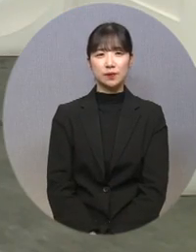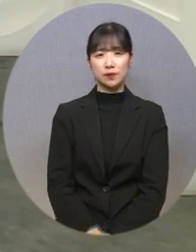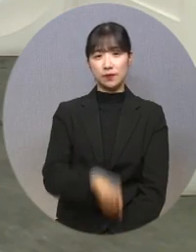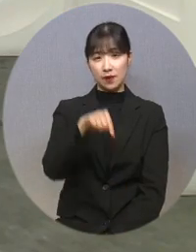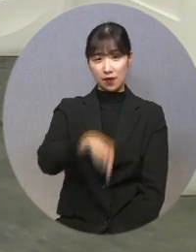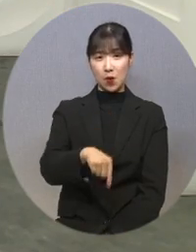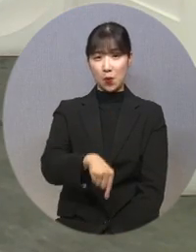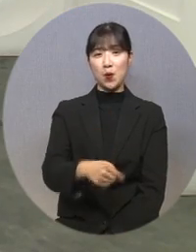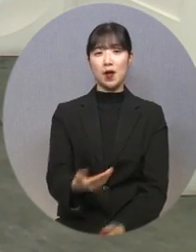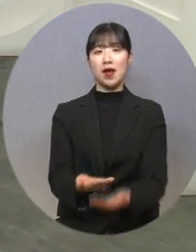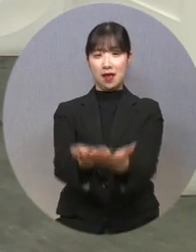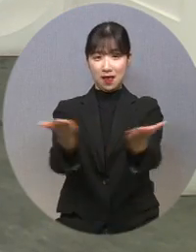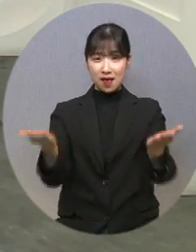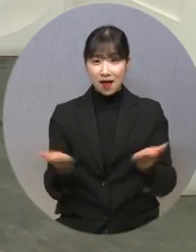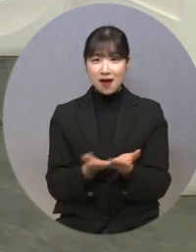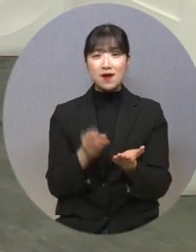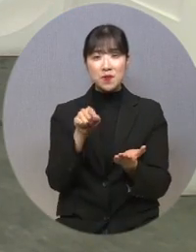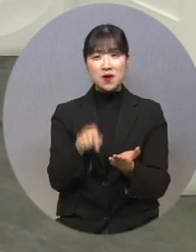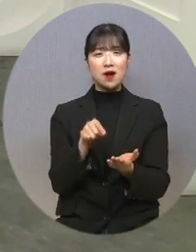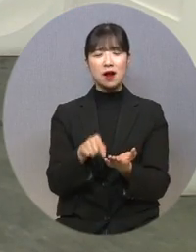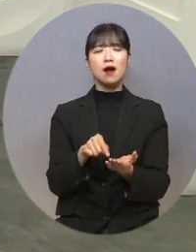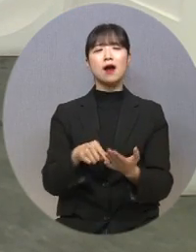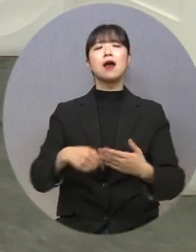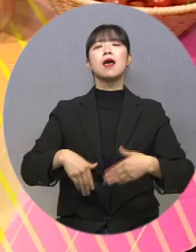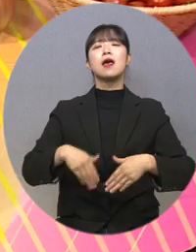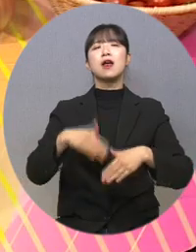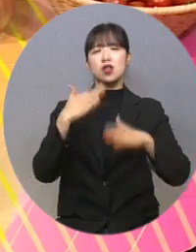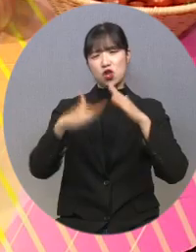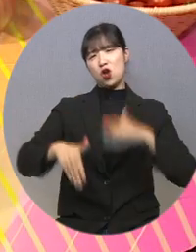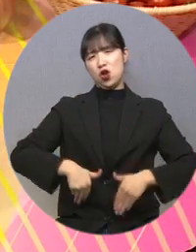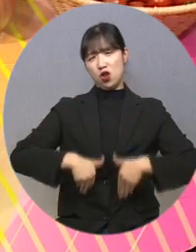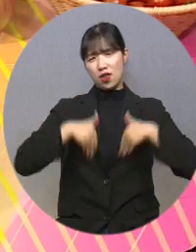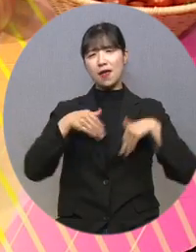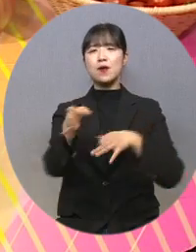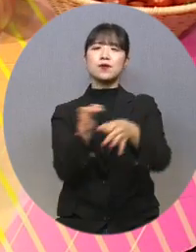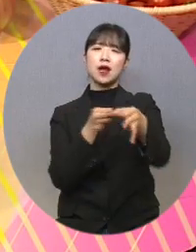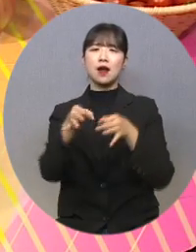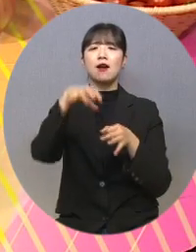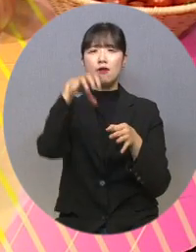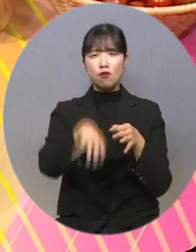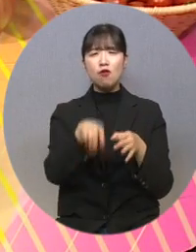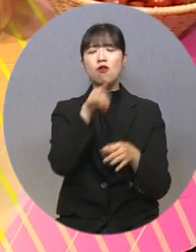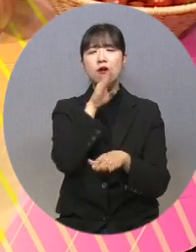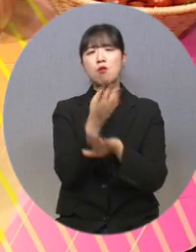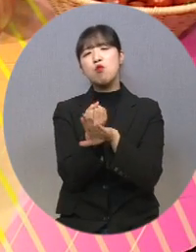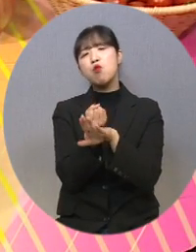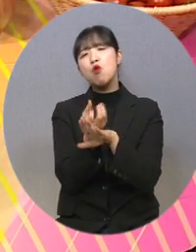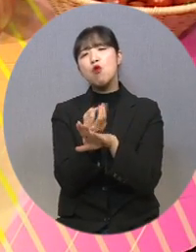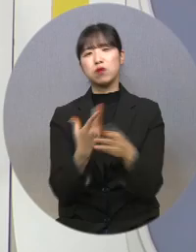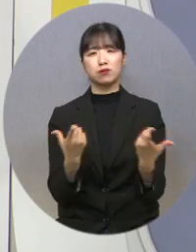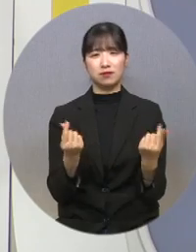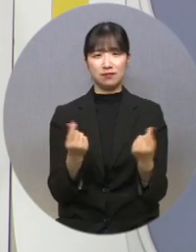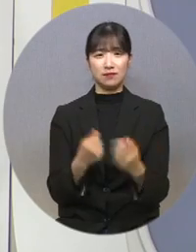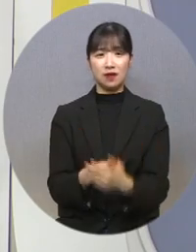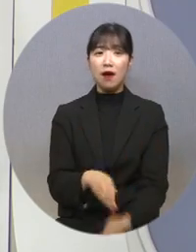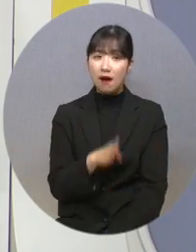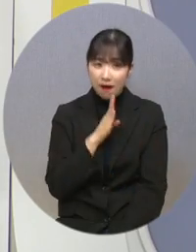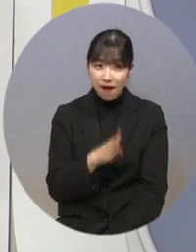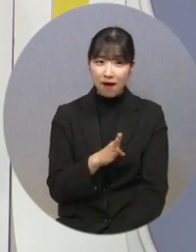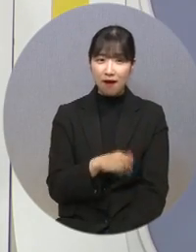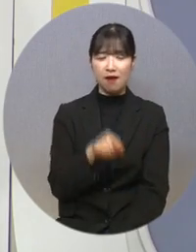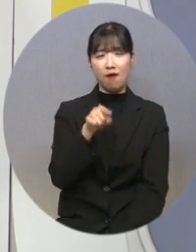앞에 보이는 먹거리들은 네. 다 남도장터를 빛낸 남력의 보물들입니다. 아, 정말요? 네. 이야,